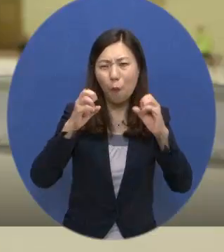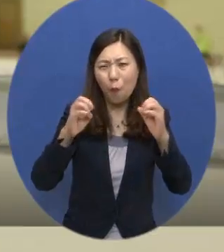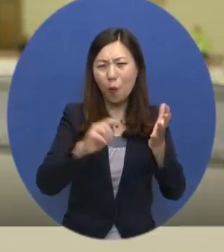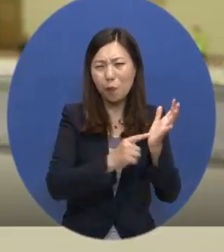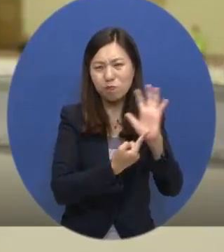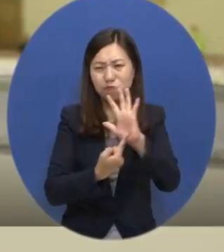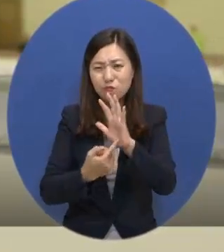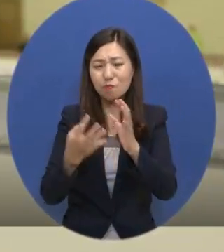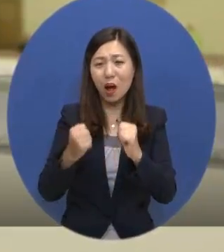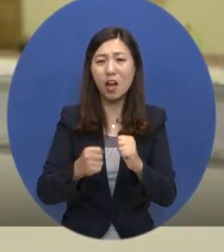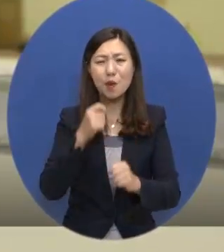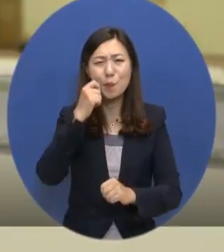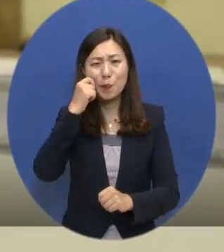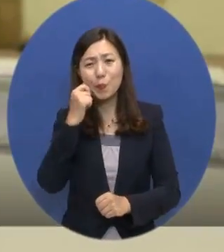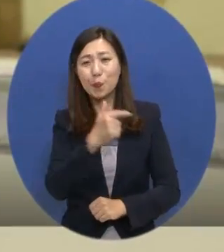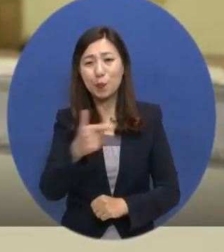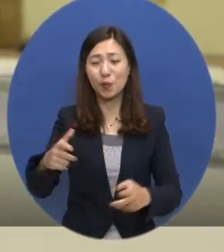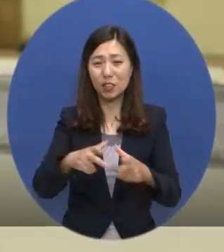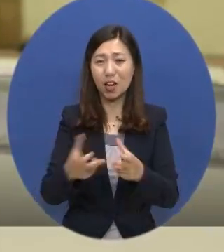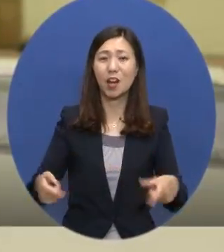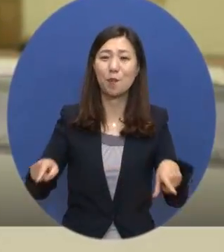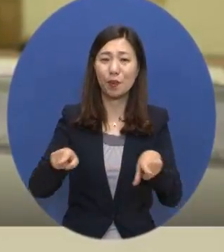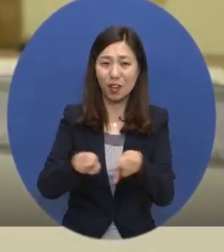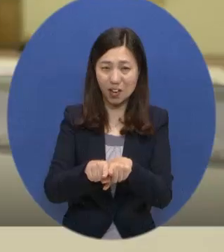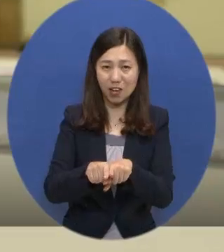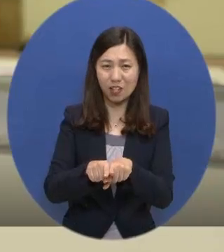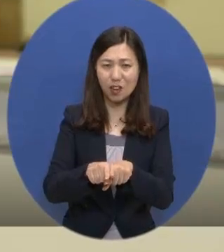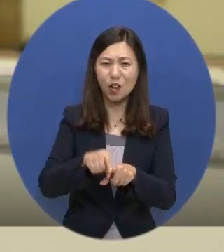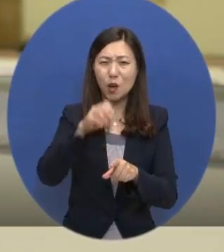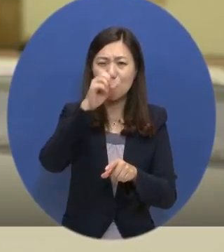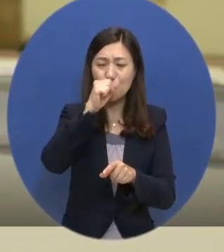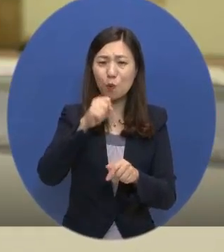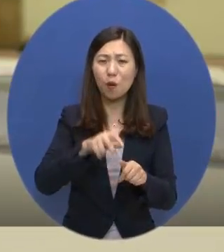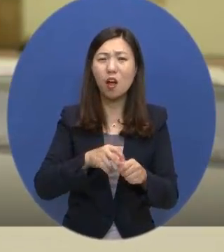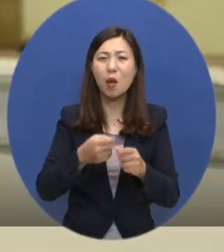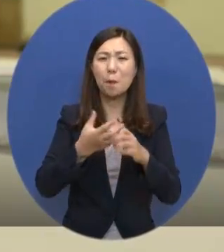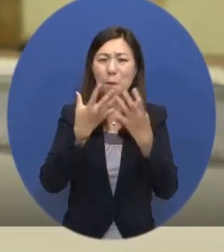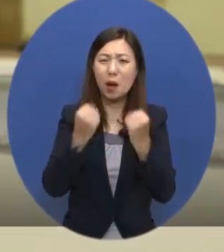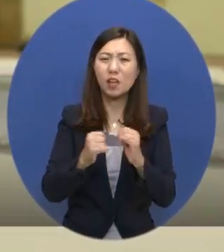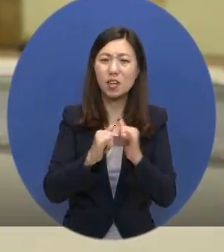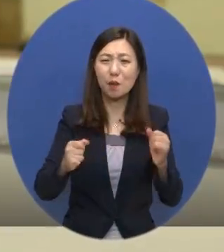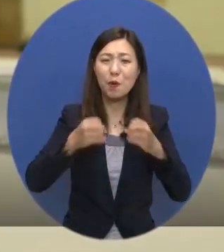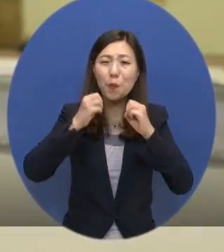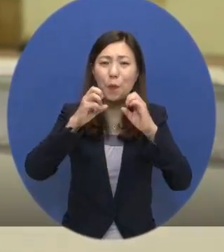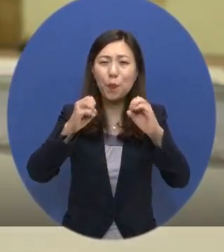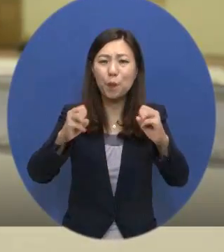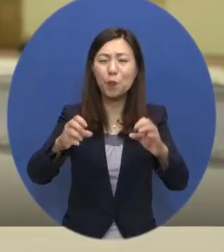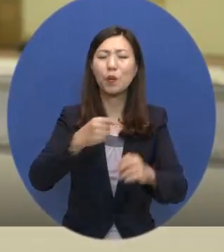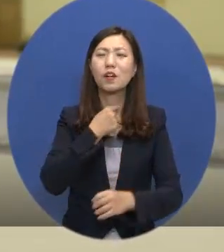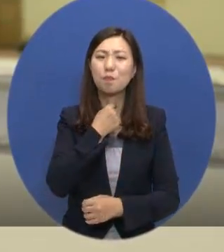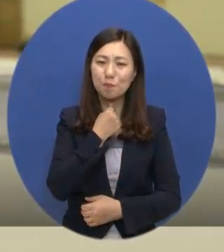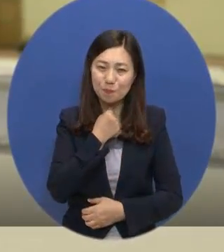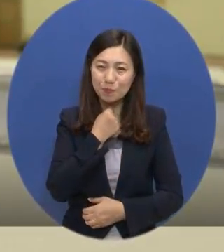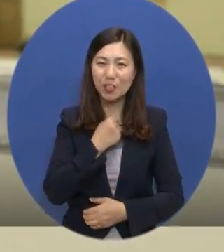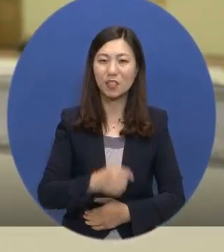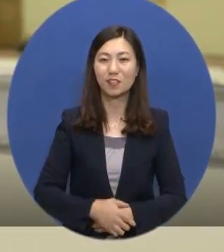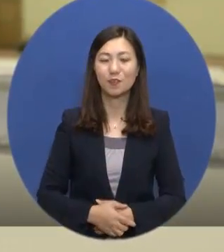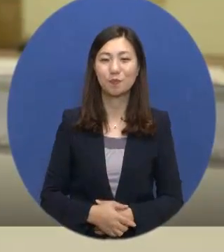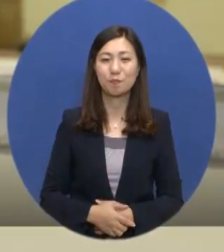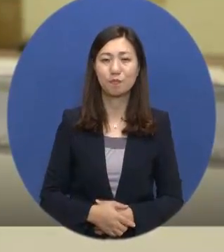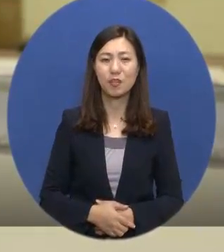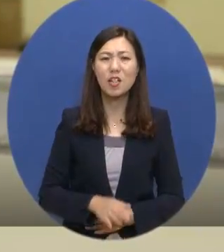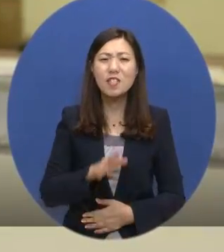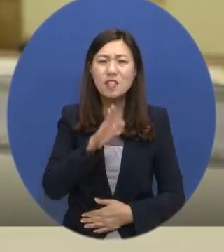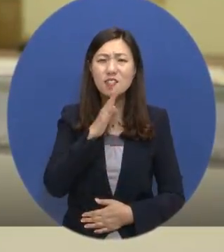돼서 장애인과 함께하는 그런 것까지도 정말 알려졌으면 좋겠다라는 그런 바람입니다.